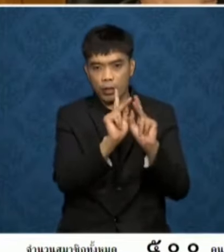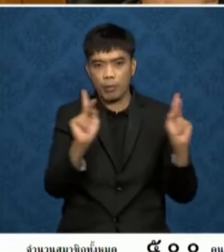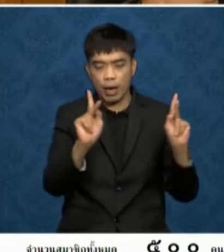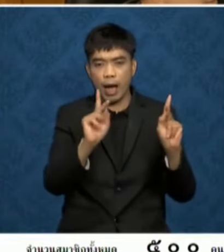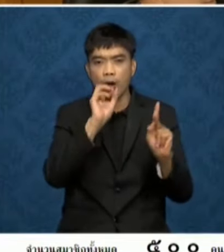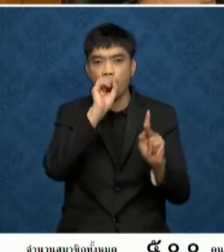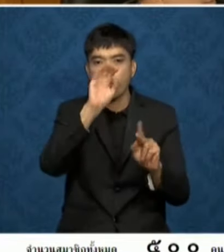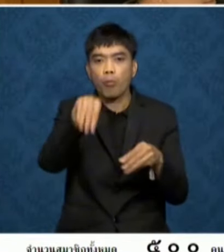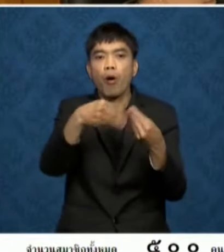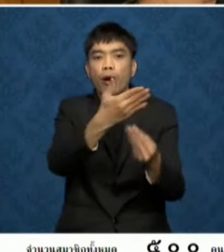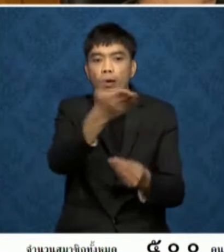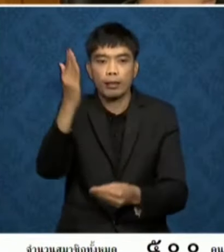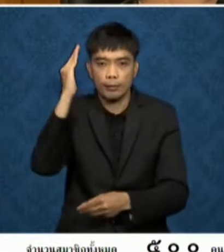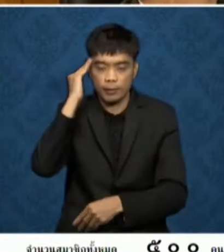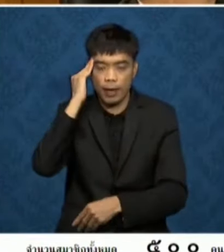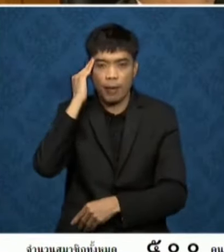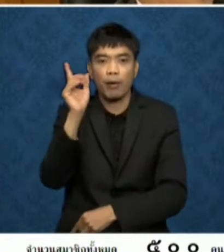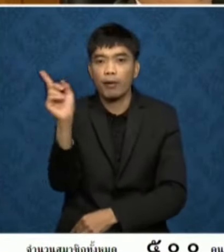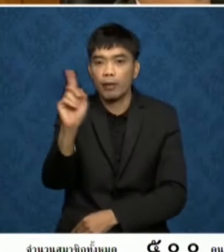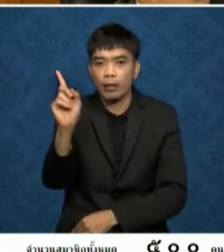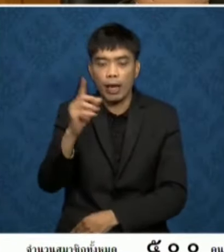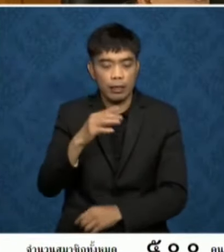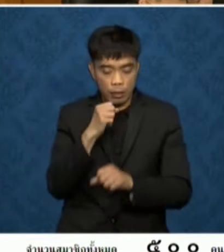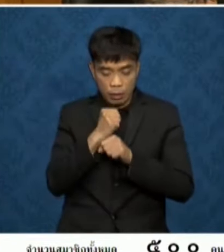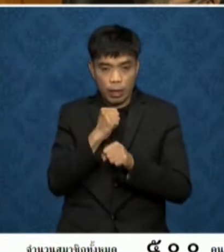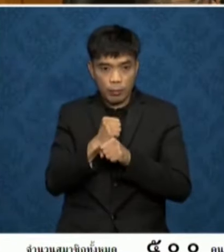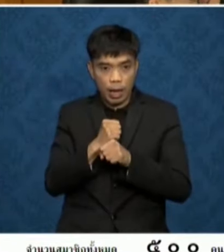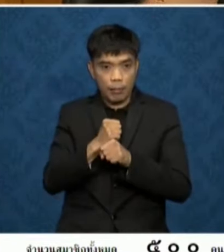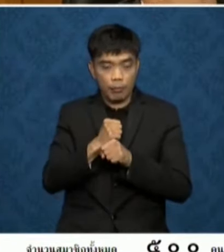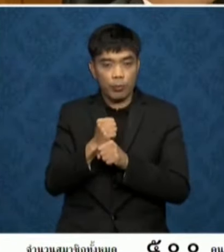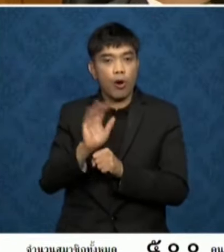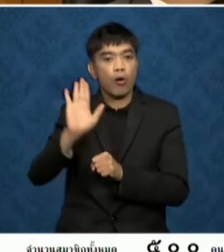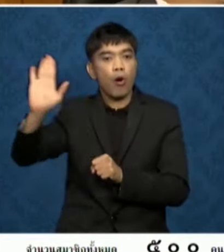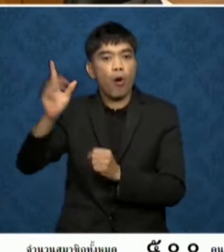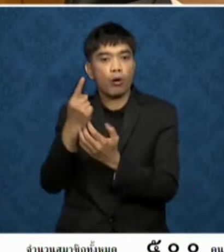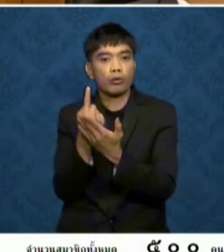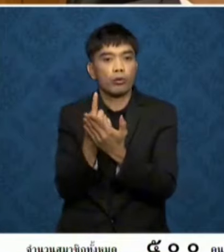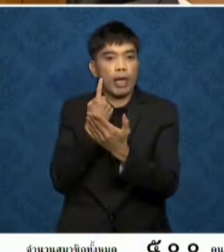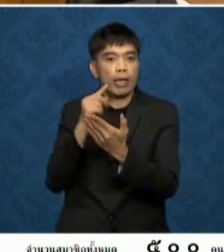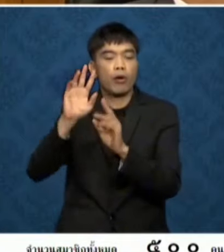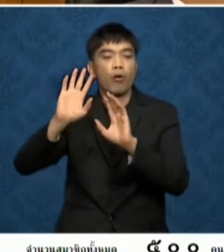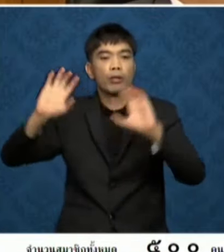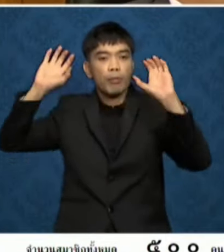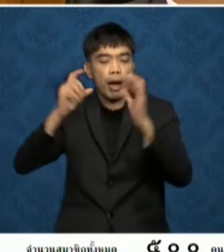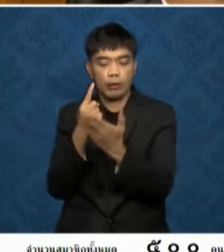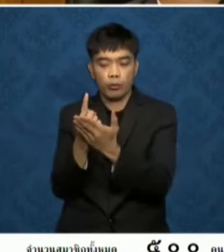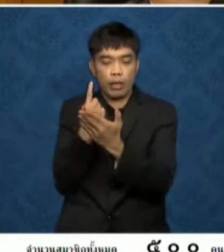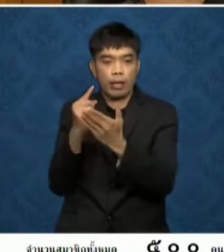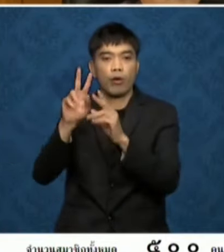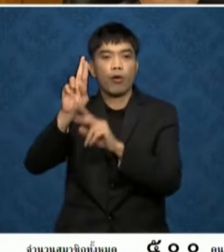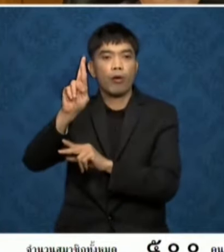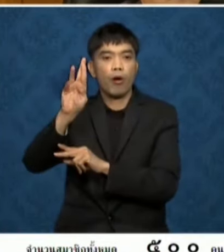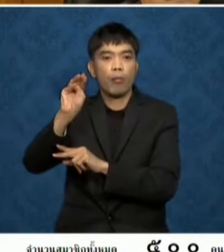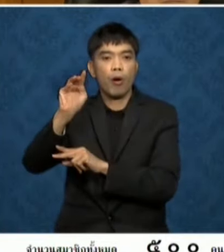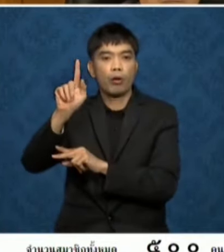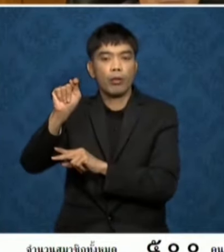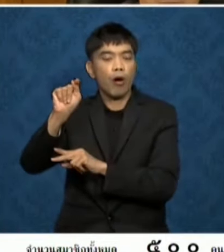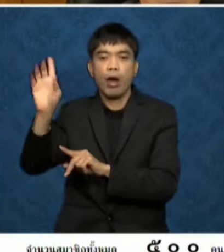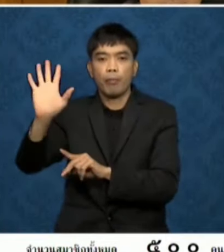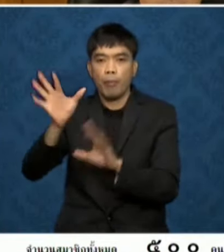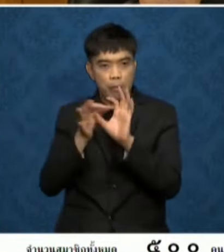ครับว่าเราไม่ได้มาทำหน้าที่แทนรัฐมนตรีหรือแทนรัฐบาลเพราะฉะนั้นเราจะพิจารณา